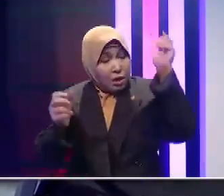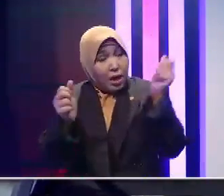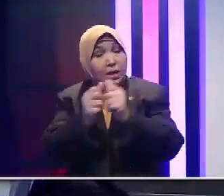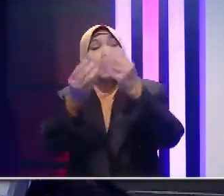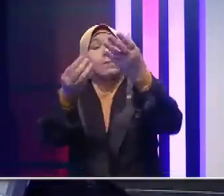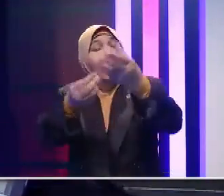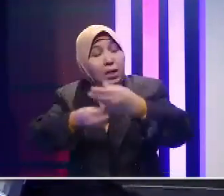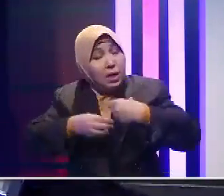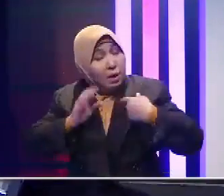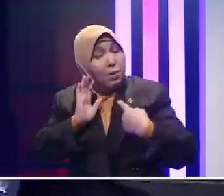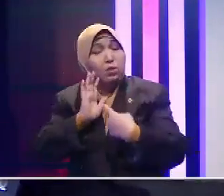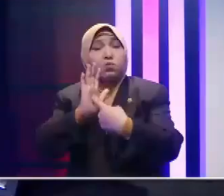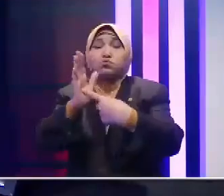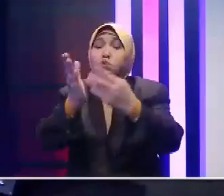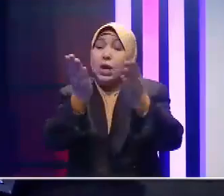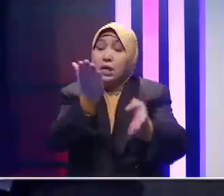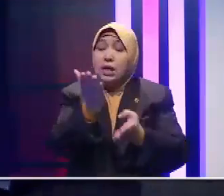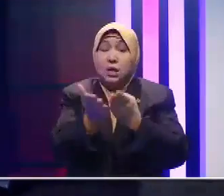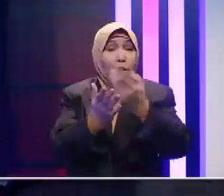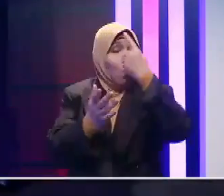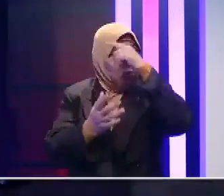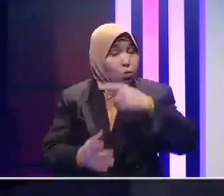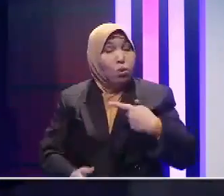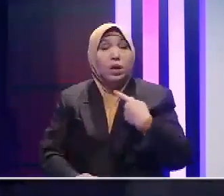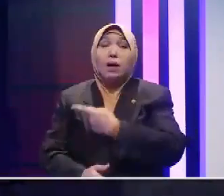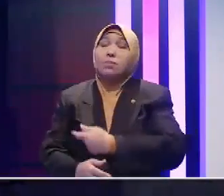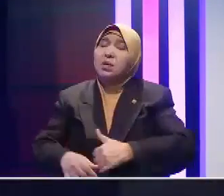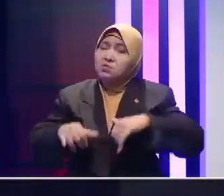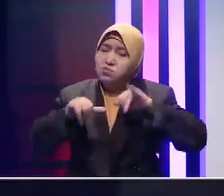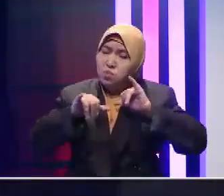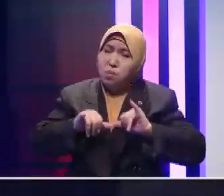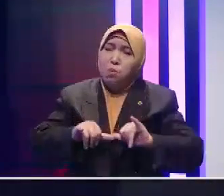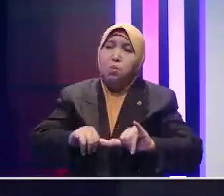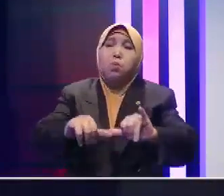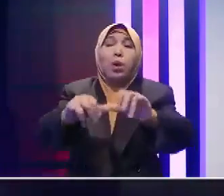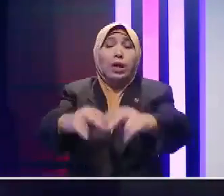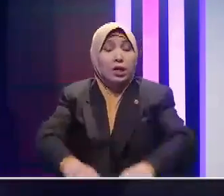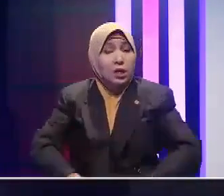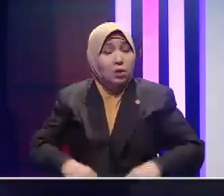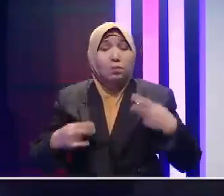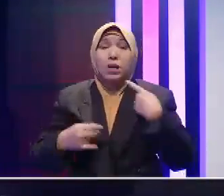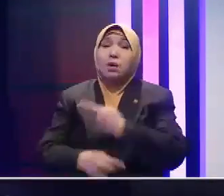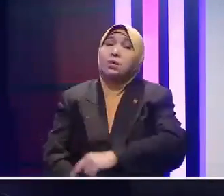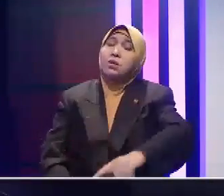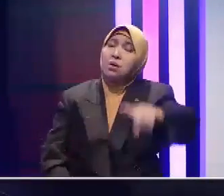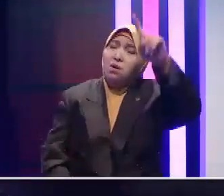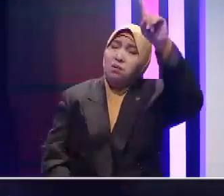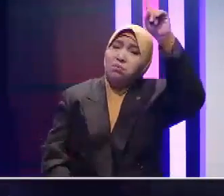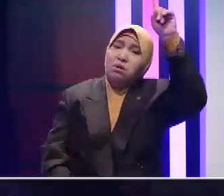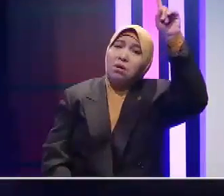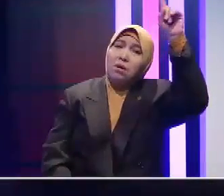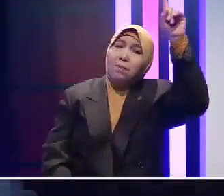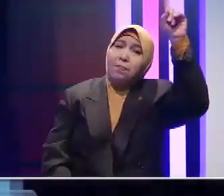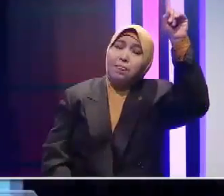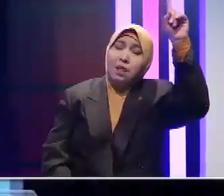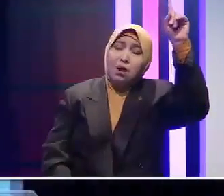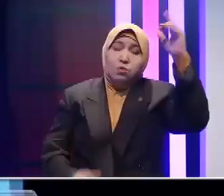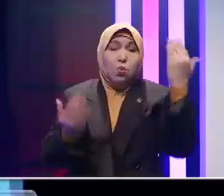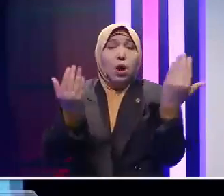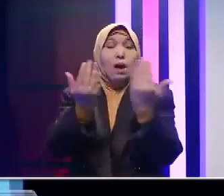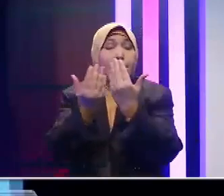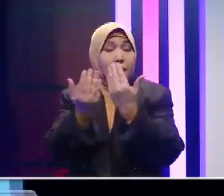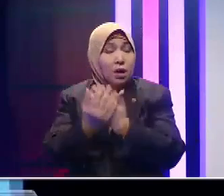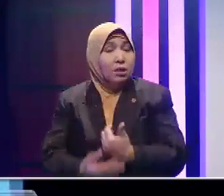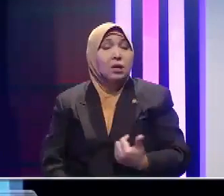dikurniakan petunjuk dan hidayah-Mu buat kami sepanjang kehidupan kami, Ya Allah. Wa sallallahu